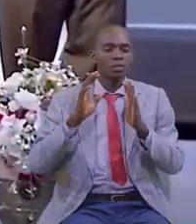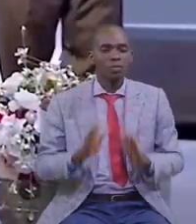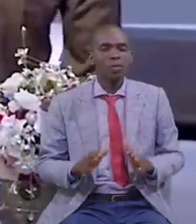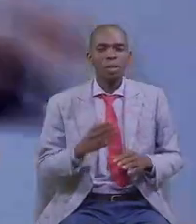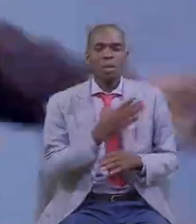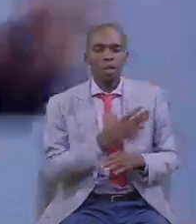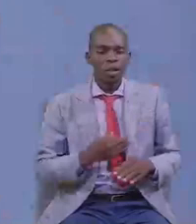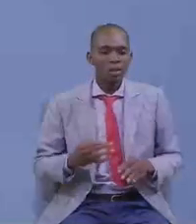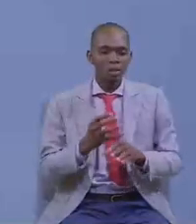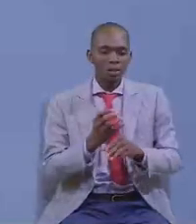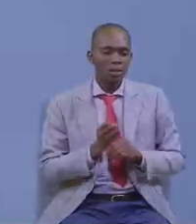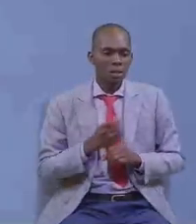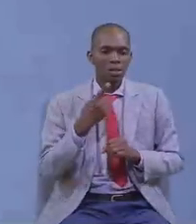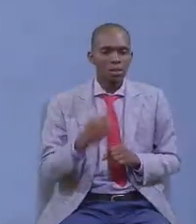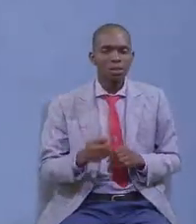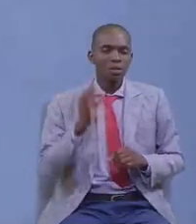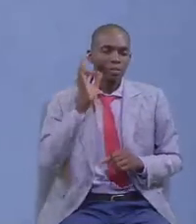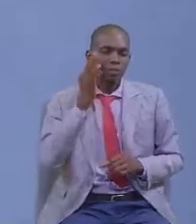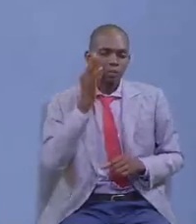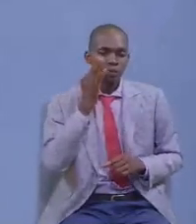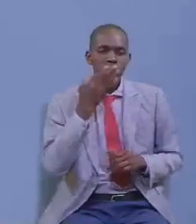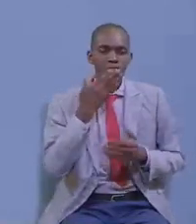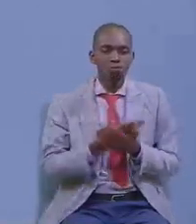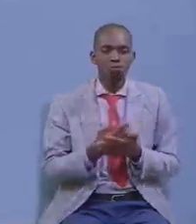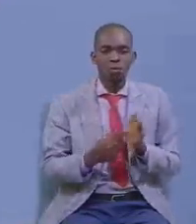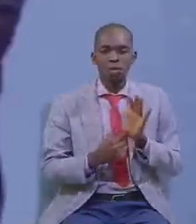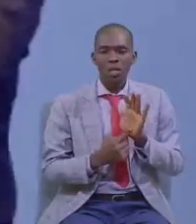Cela a de fruits à cause de la soumission.